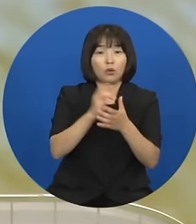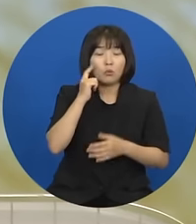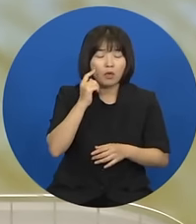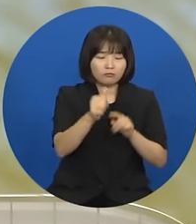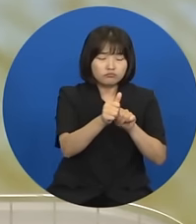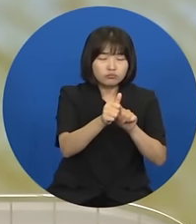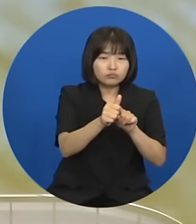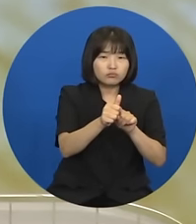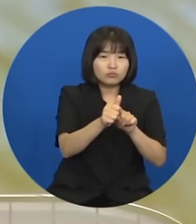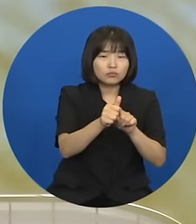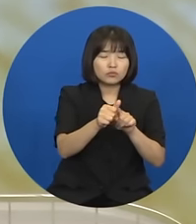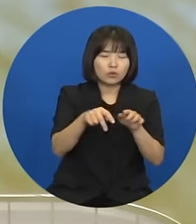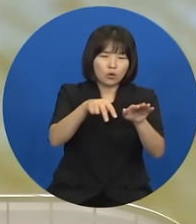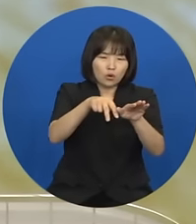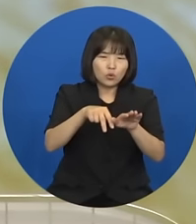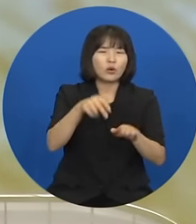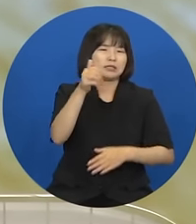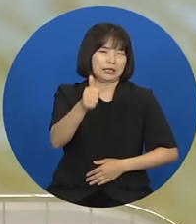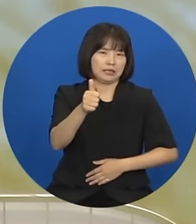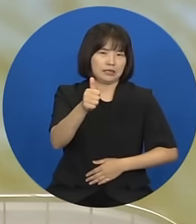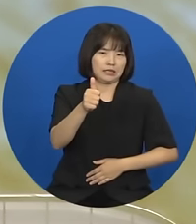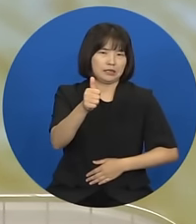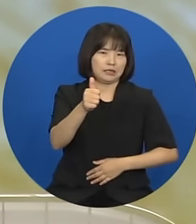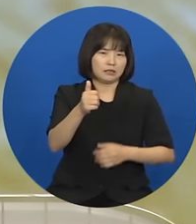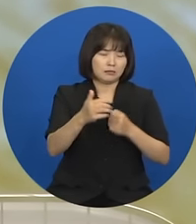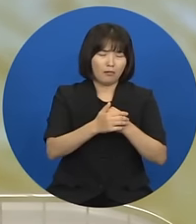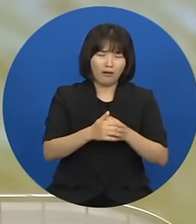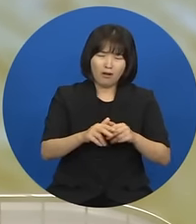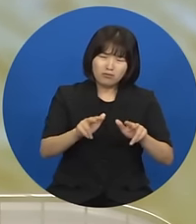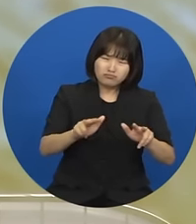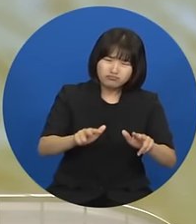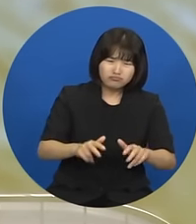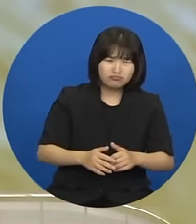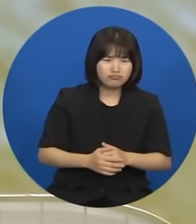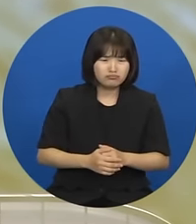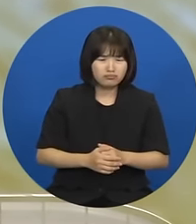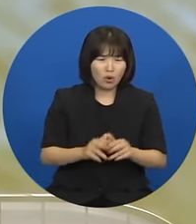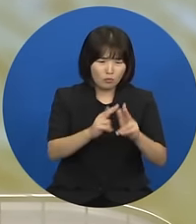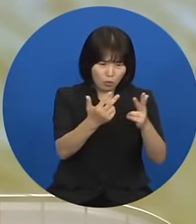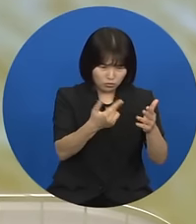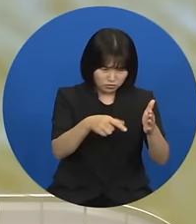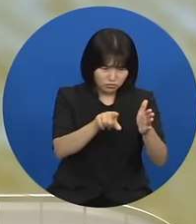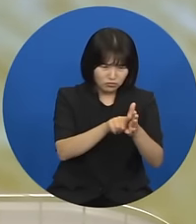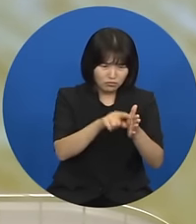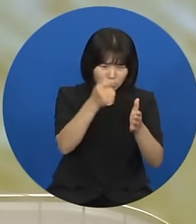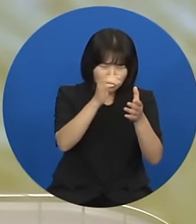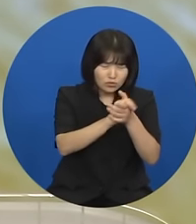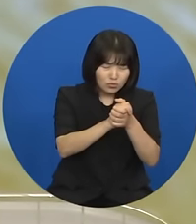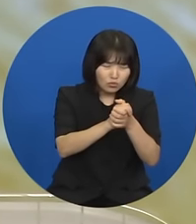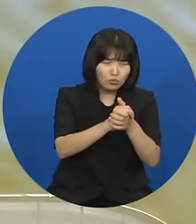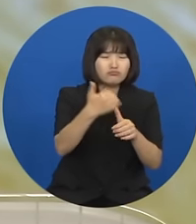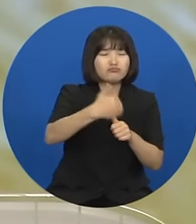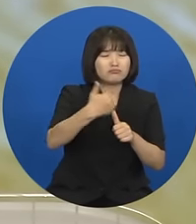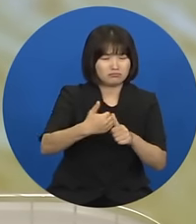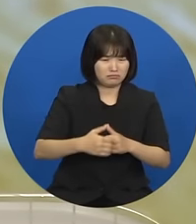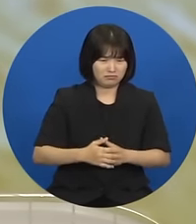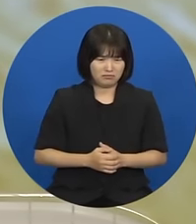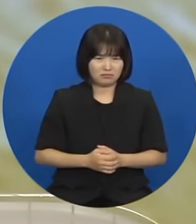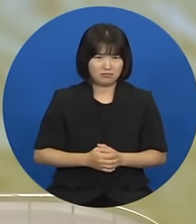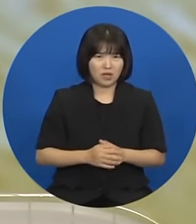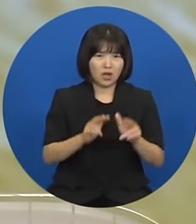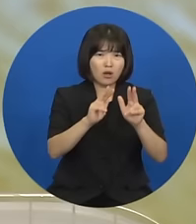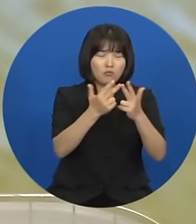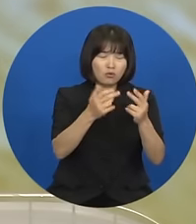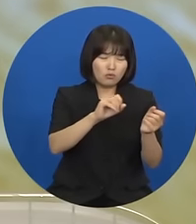속장님이시거든요. 그래서 제가 아니 지금 본인을 위한 기도 제목을 가지고 오셔야지,